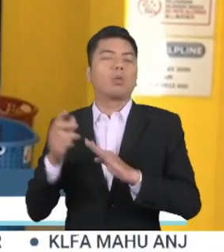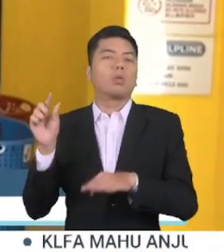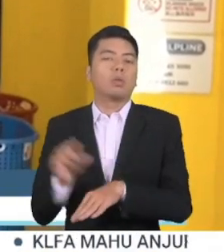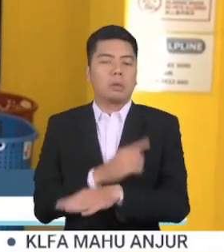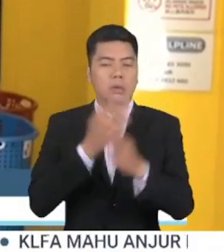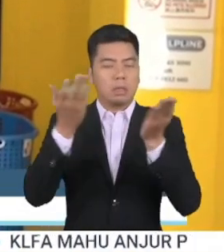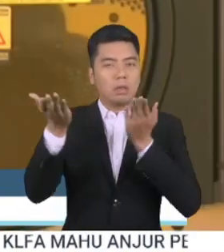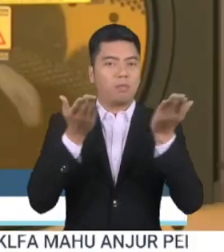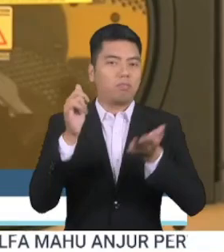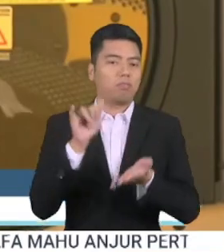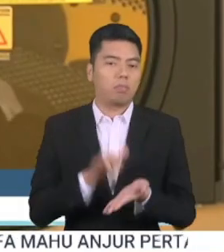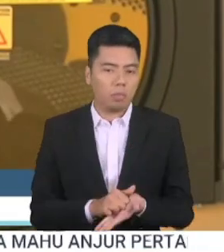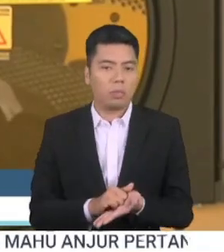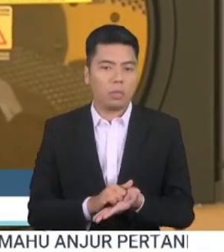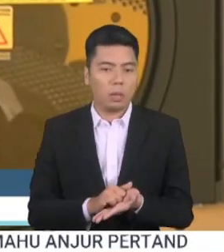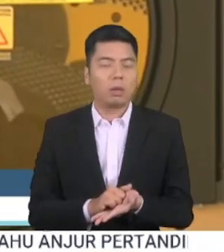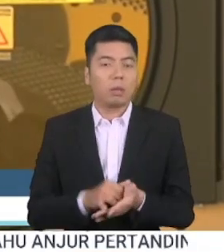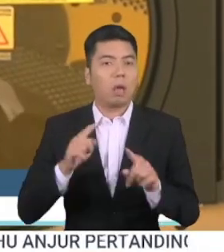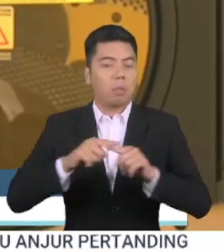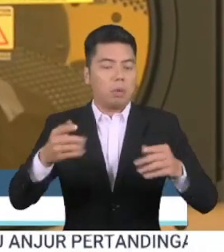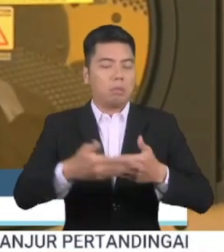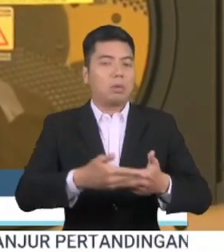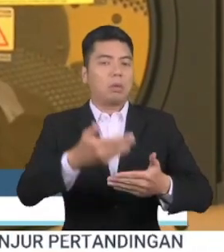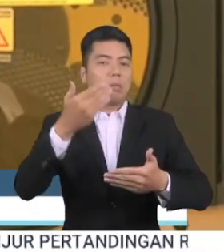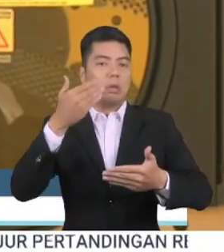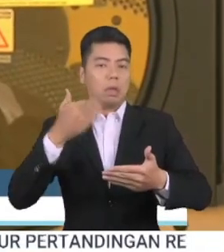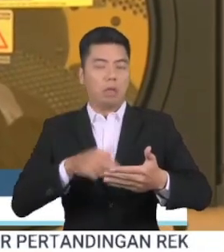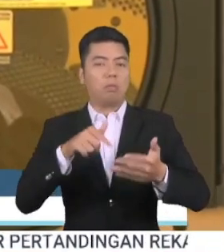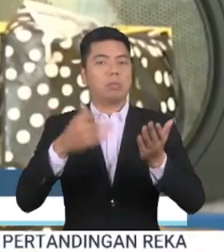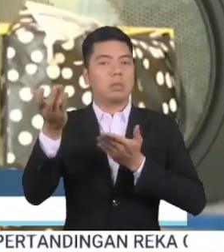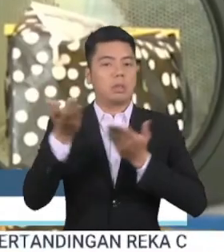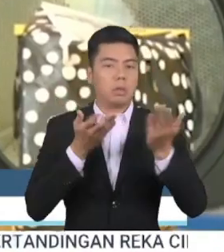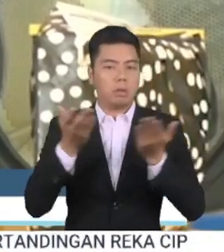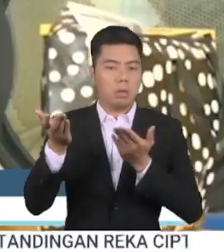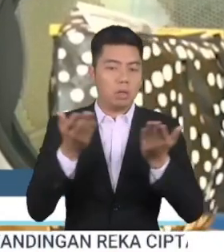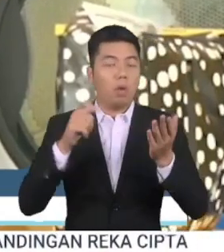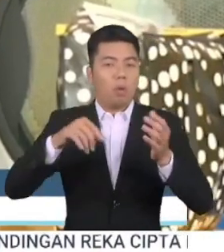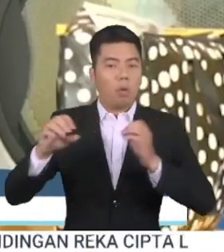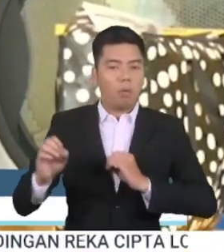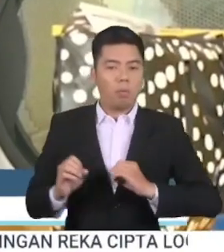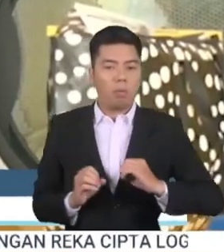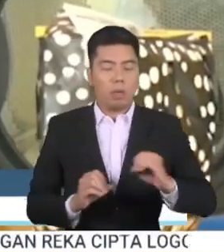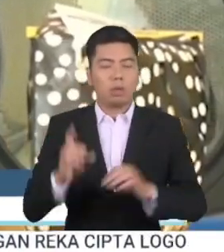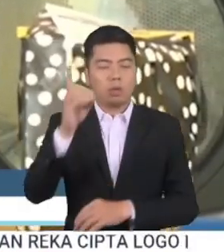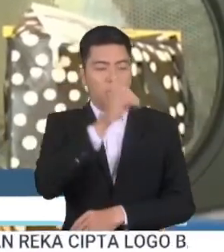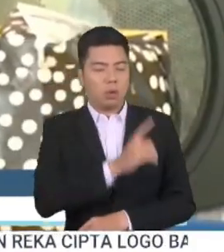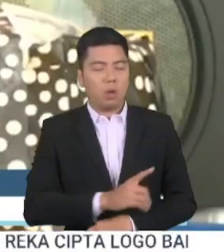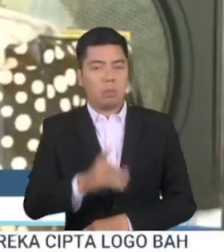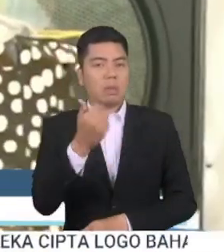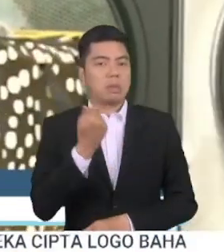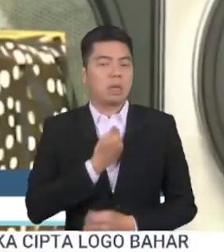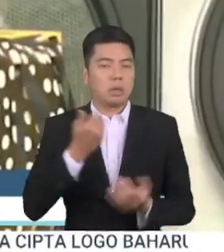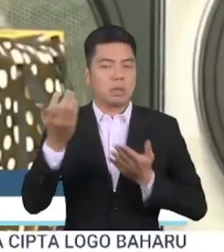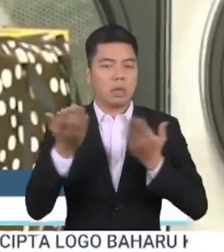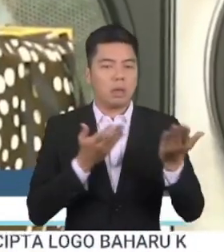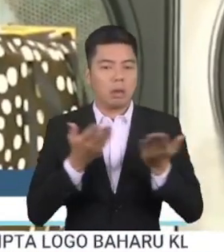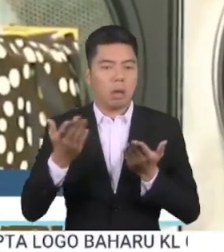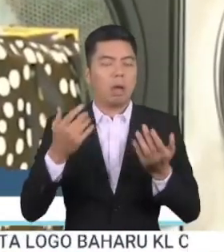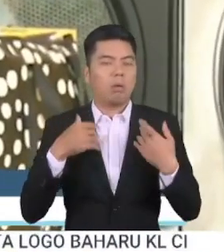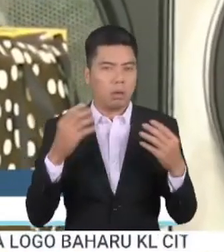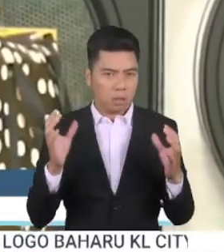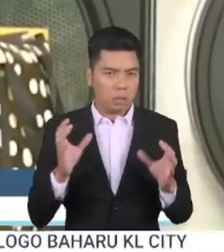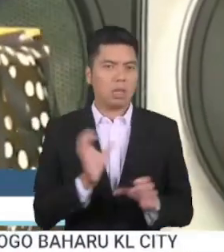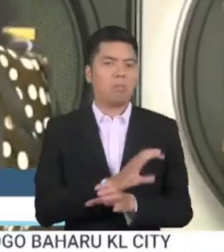perkhidmatan tersebut. Di sebalik kemudahan yang ditawarkan, pengoperasian Dobi Layan Diri turut memiliki